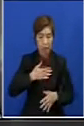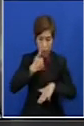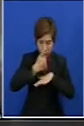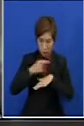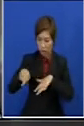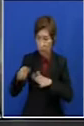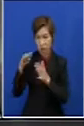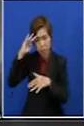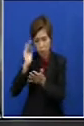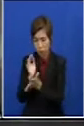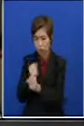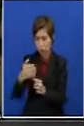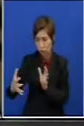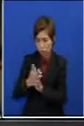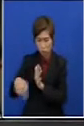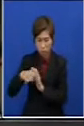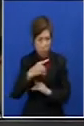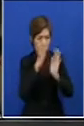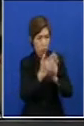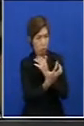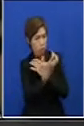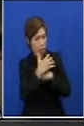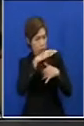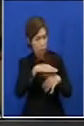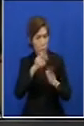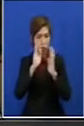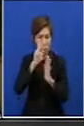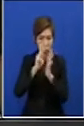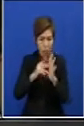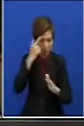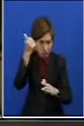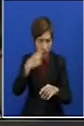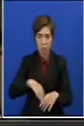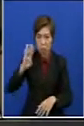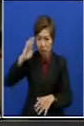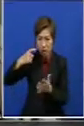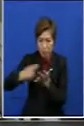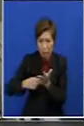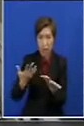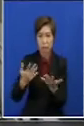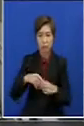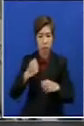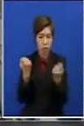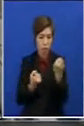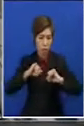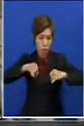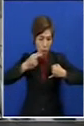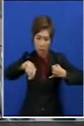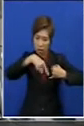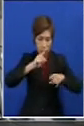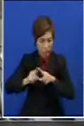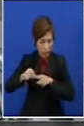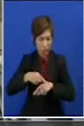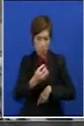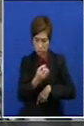กกดดันและถูกฟ้องร้องจากหลายฝ่ายทั้งผู้รู้ทางกฎหมายบริษัทไฟแนนซ์และเจ้าของรถยนต์ทั้งหมดก็เพื่อเร่งให้ตำรวจ